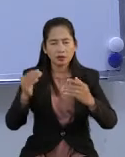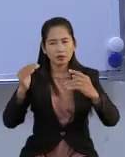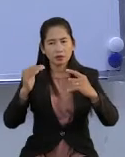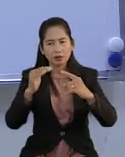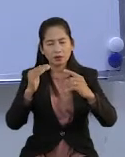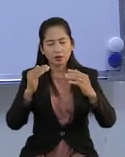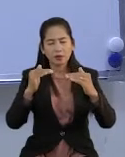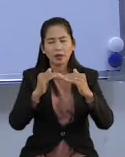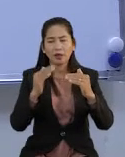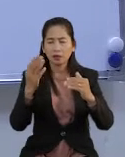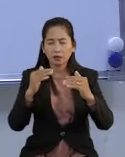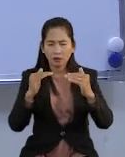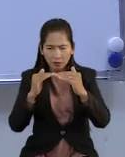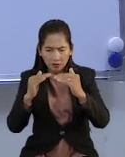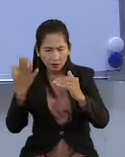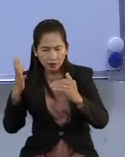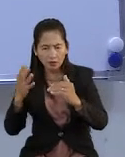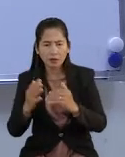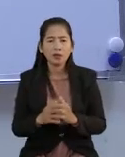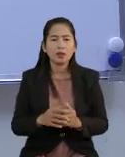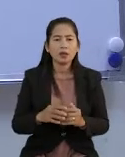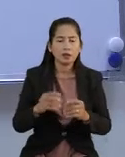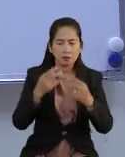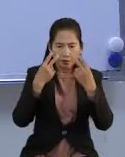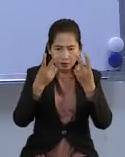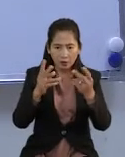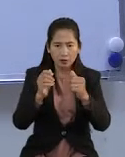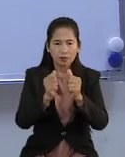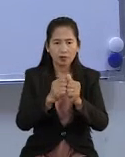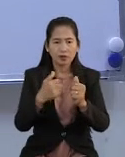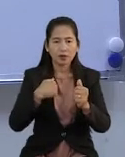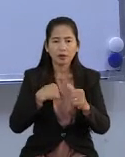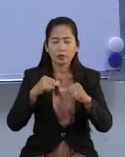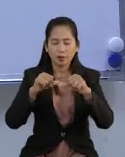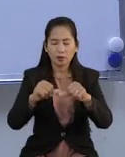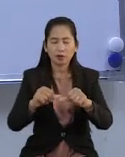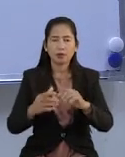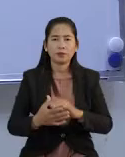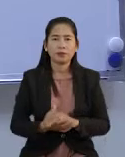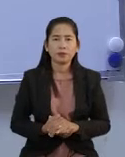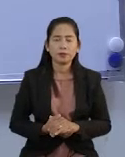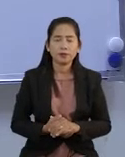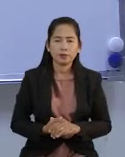khnề chẳng xong con tiếng ở khnề tam đan chỉ mùi nẹt kru đội to từ